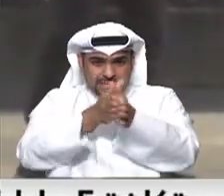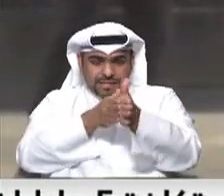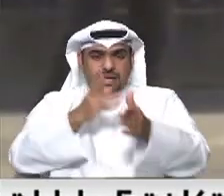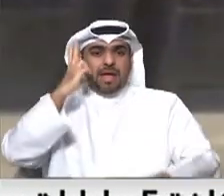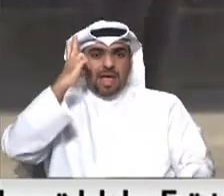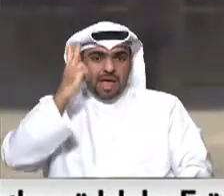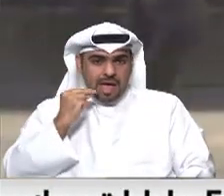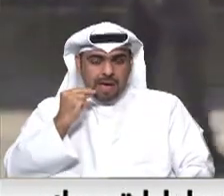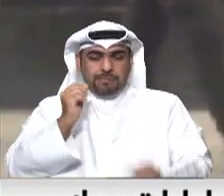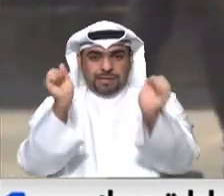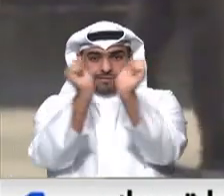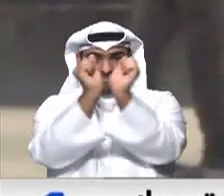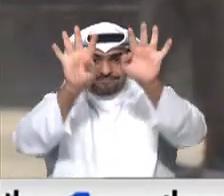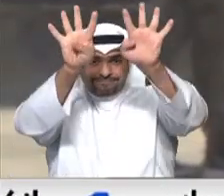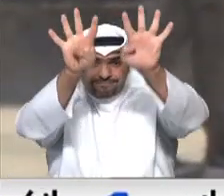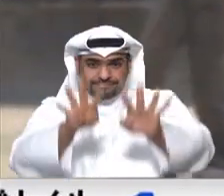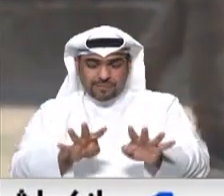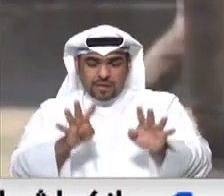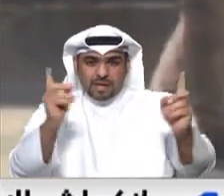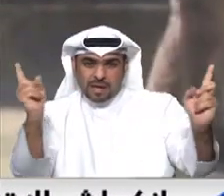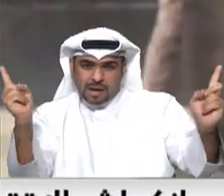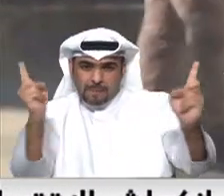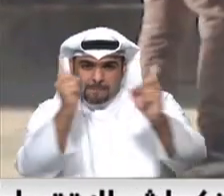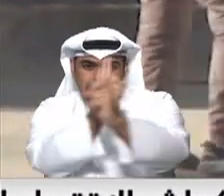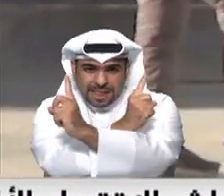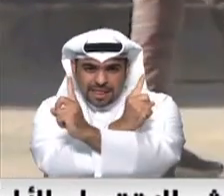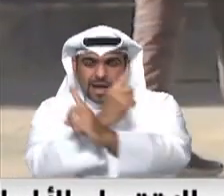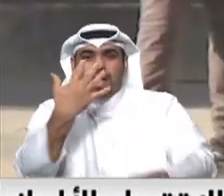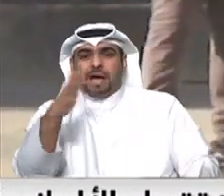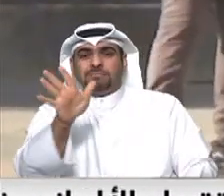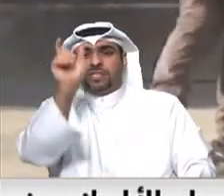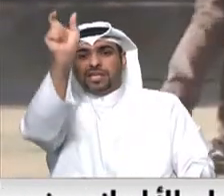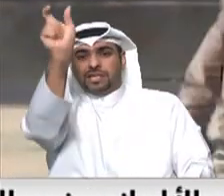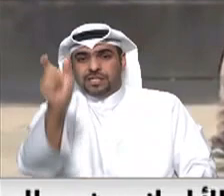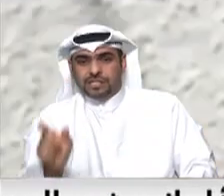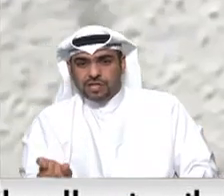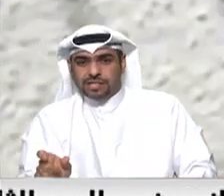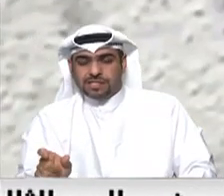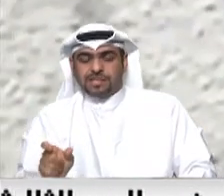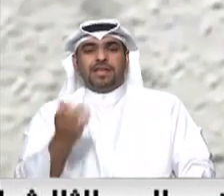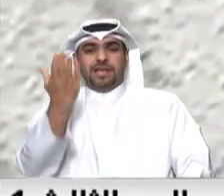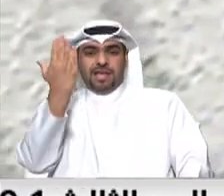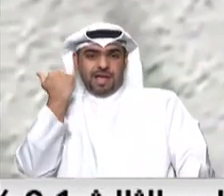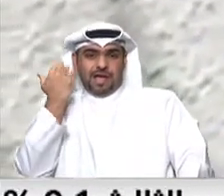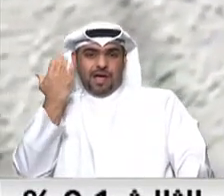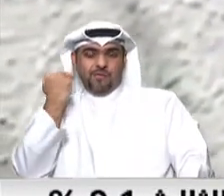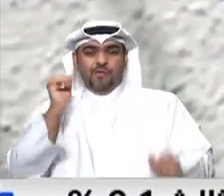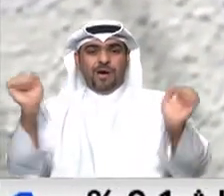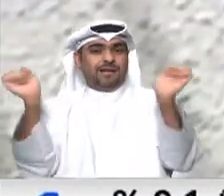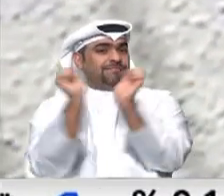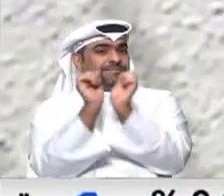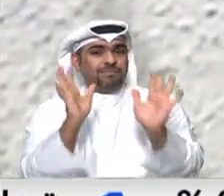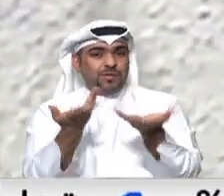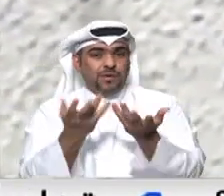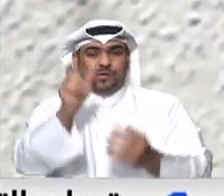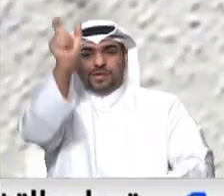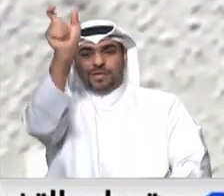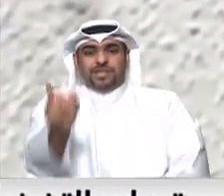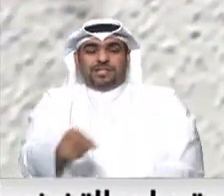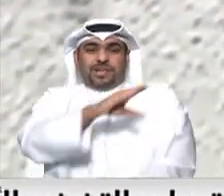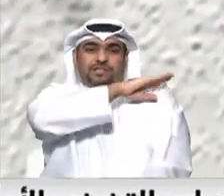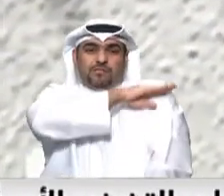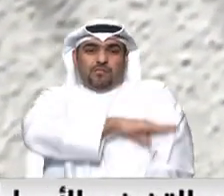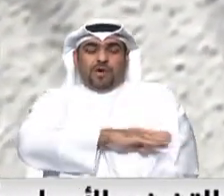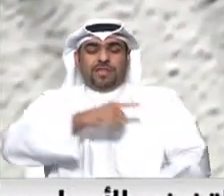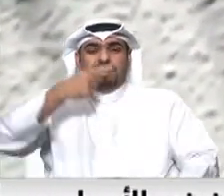عن 24 محتجزا من بينهم عمال تايلانديون، مقابل الإفراج عن عدد من الأسيرات